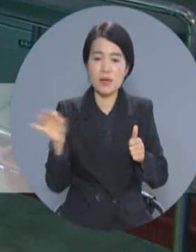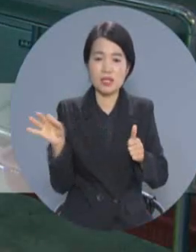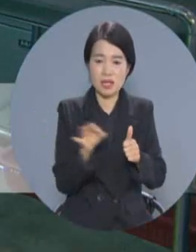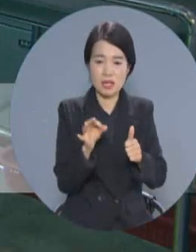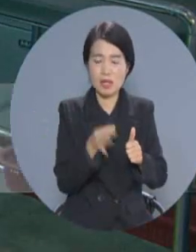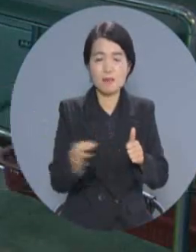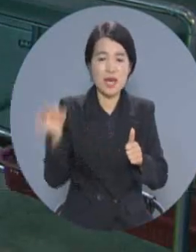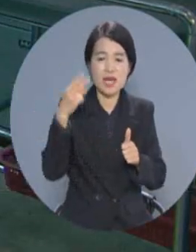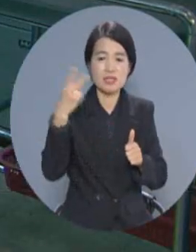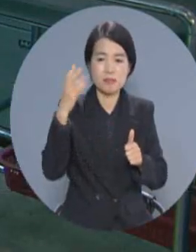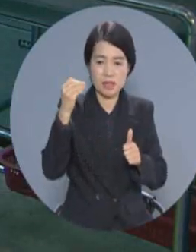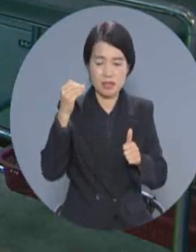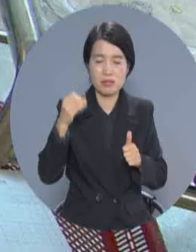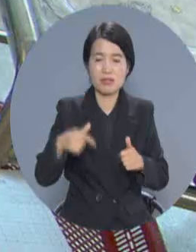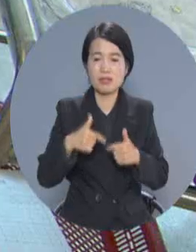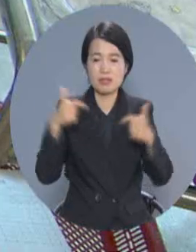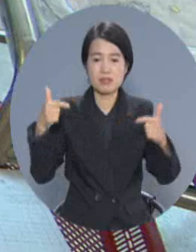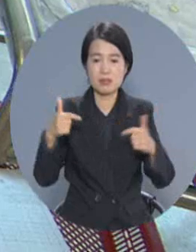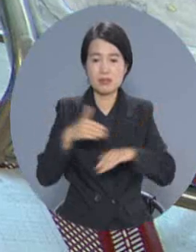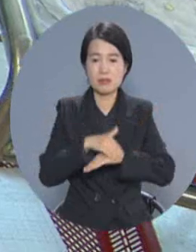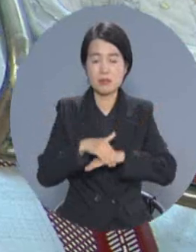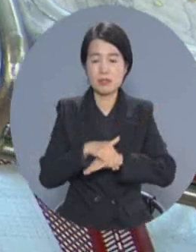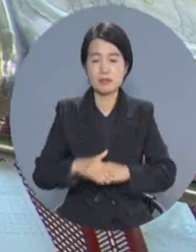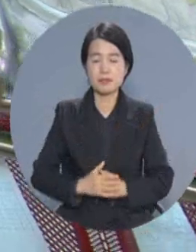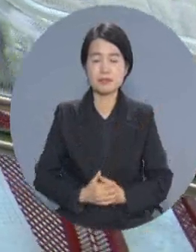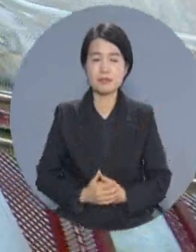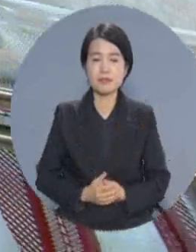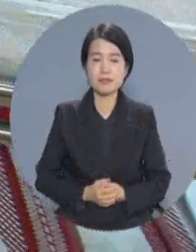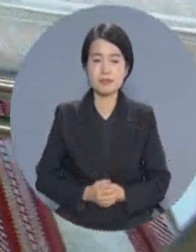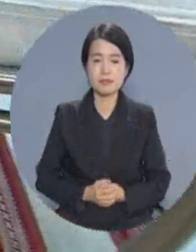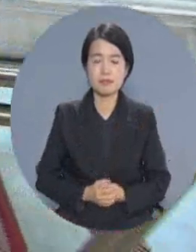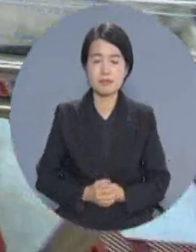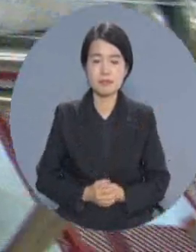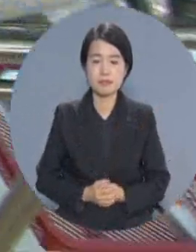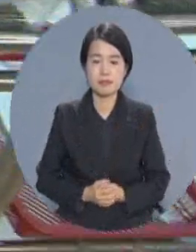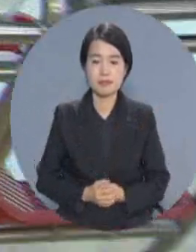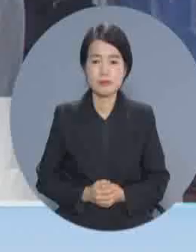1000만 원에서 2000만 원으로 인상될 예정입니다.